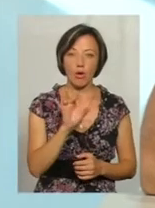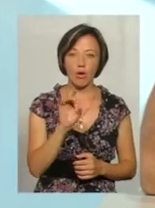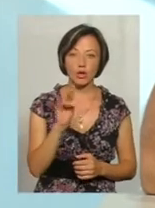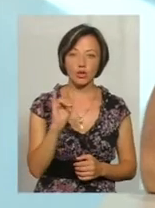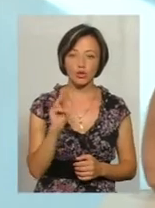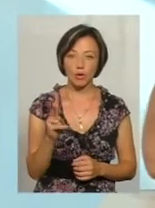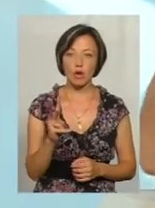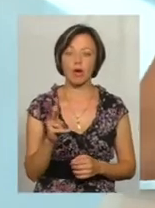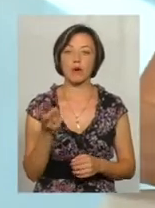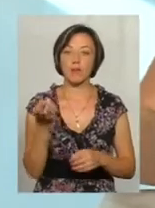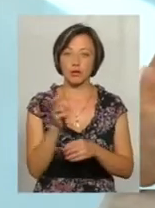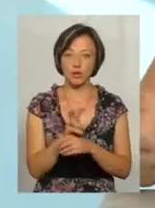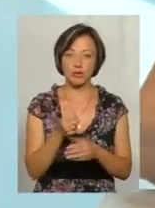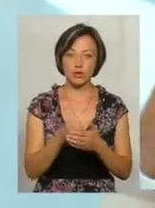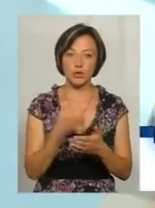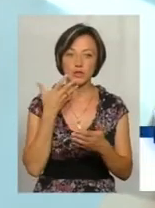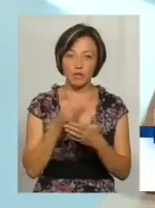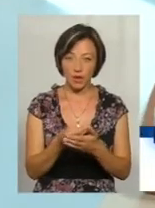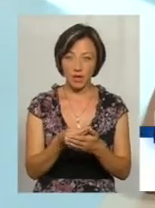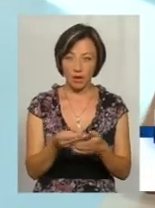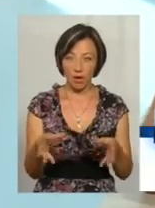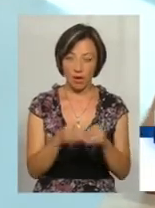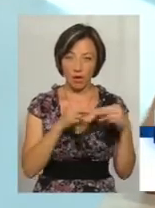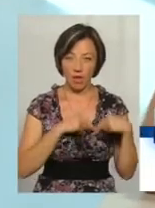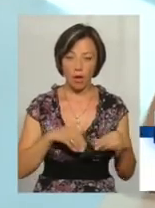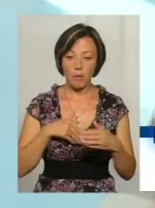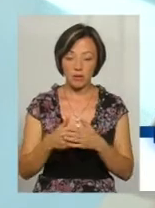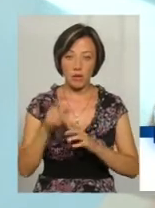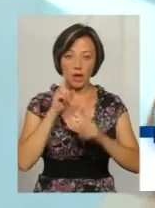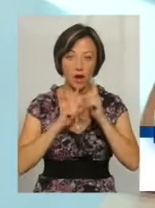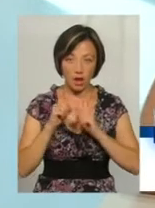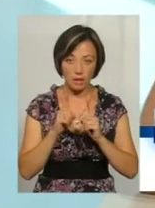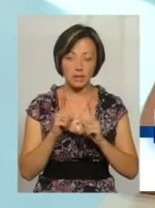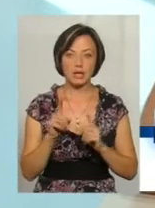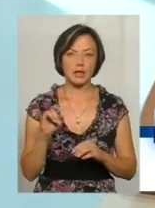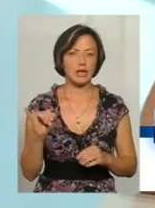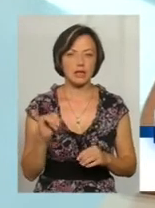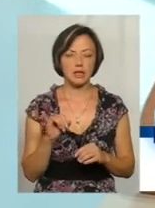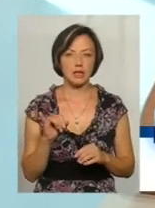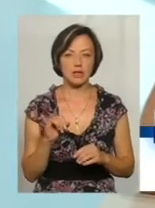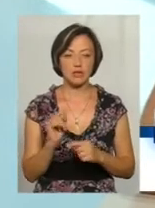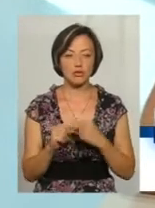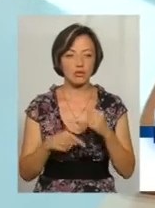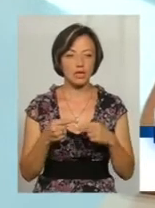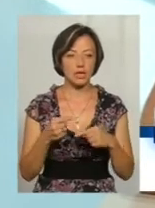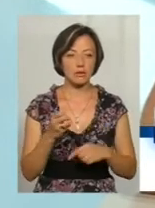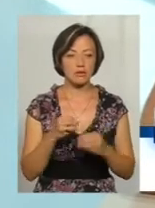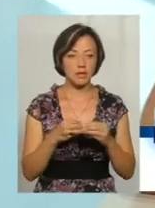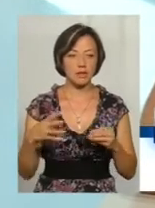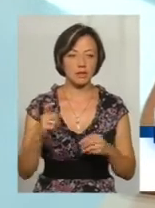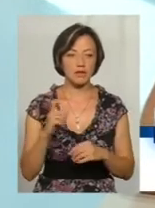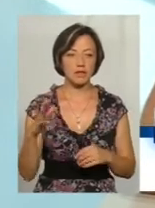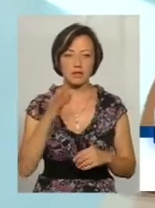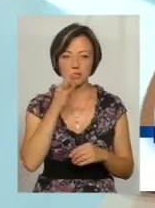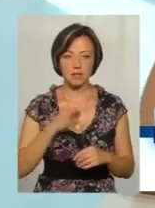був призначений, він прийшов до своїх колег, фактично, до громадської ради. І знаєте, через 15 хвилин він